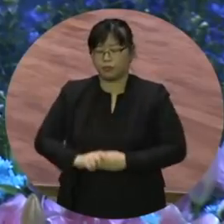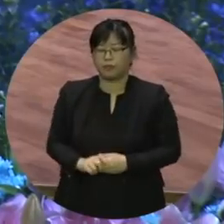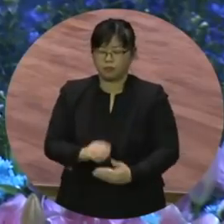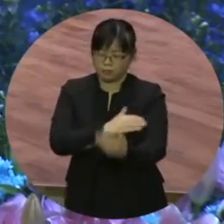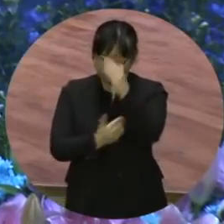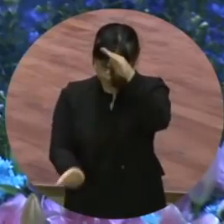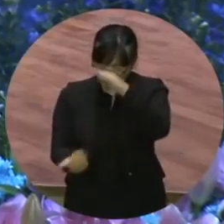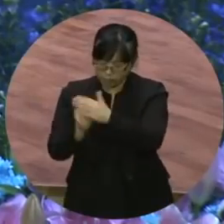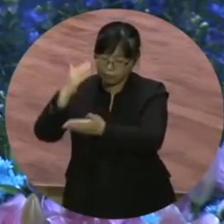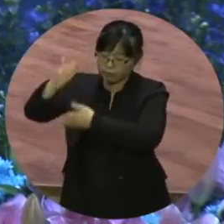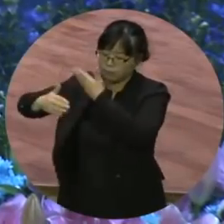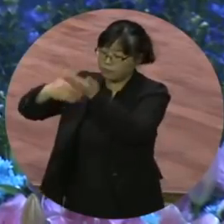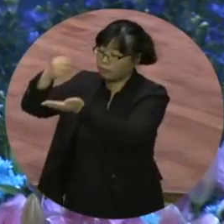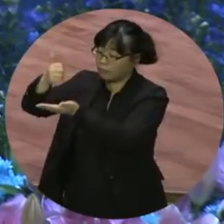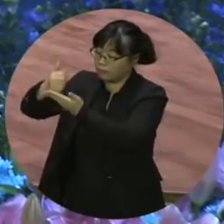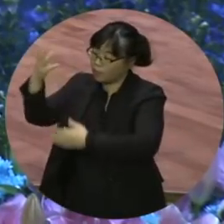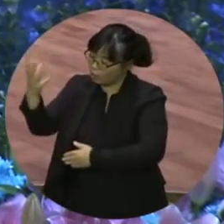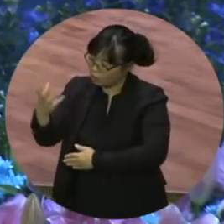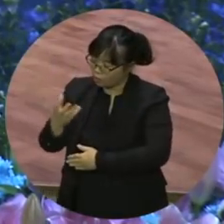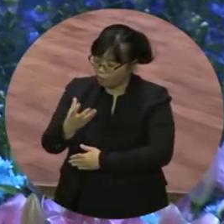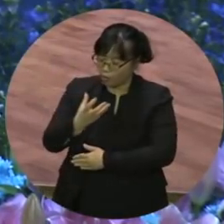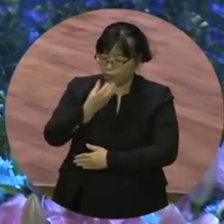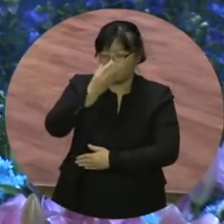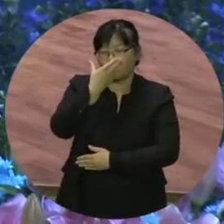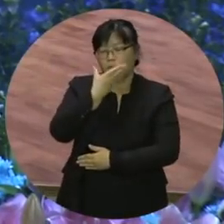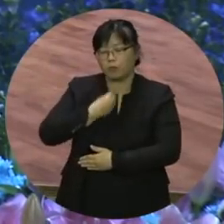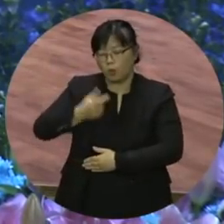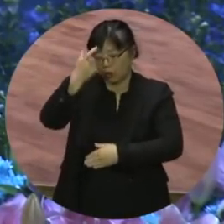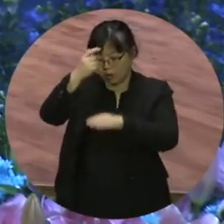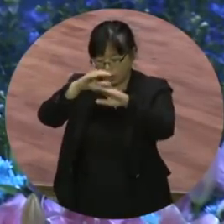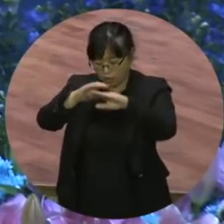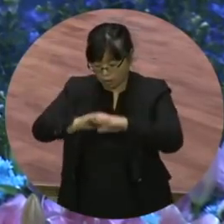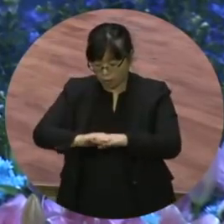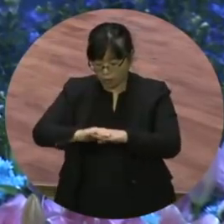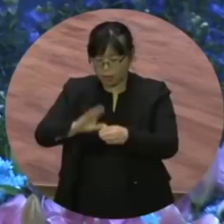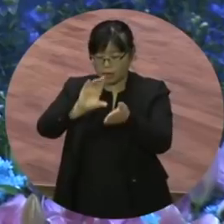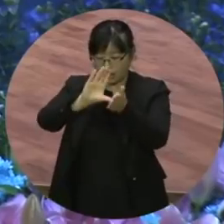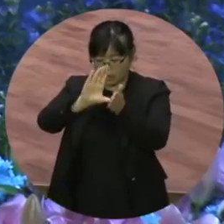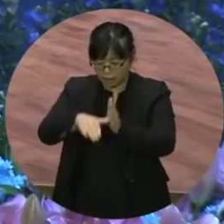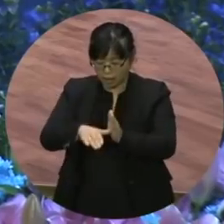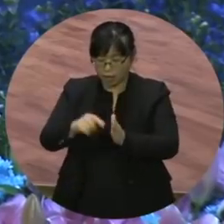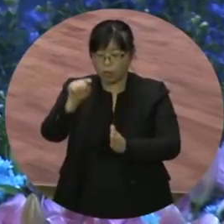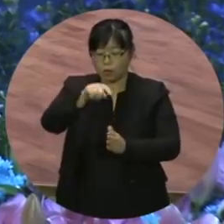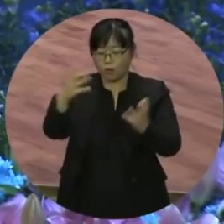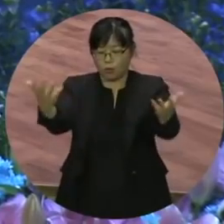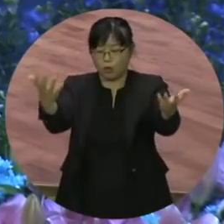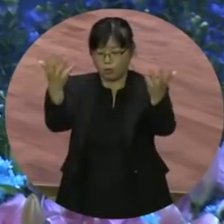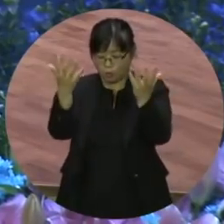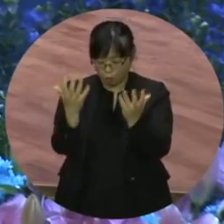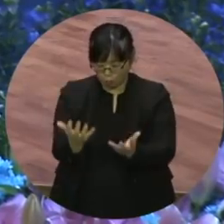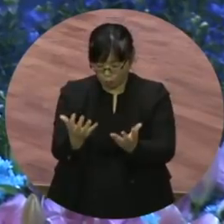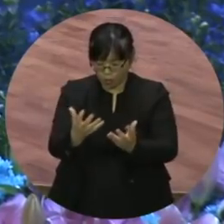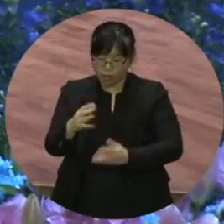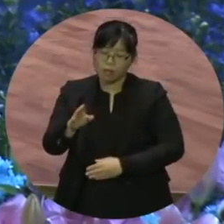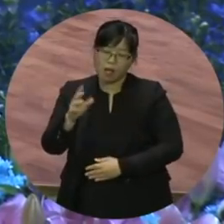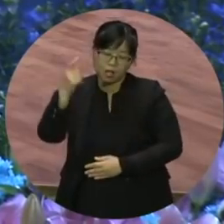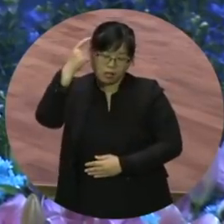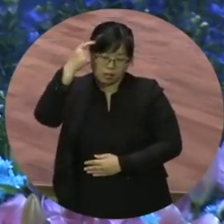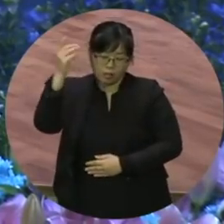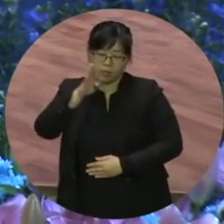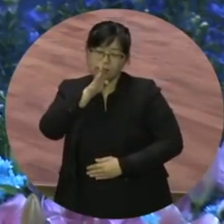전능하신 하나님, 거룩하고 복된 주일 예원의 성도님들이 하나님께 영과 진리로 드려지는